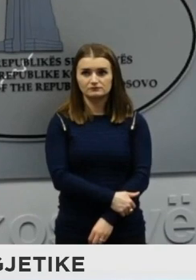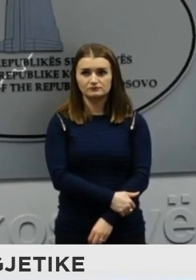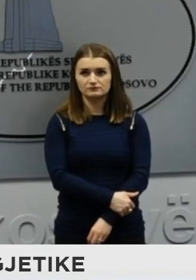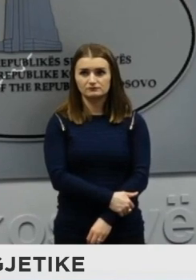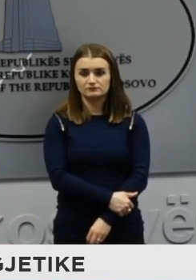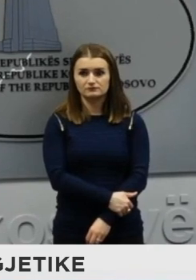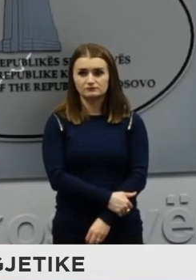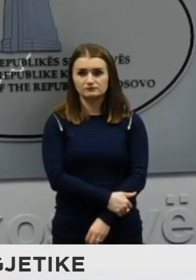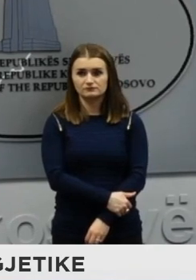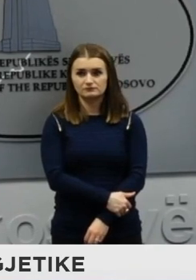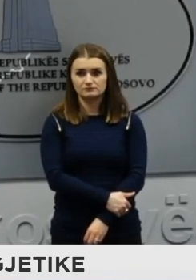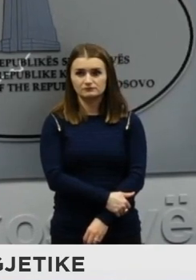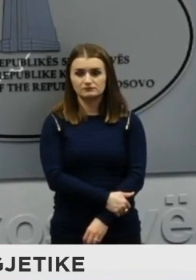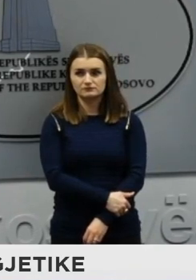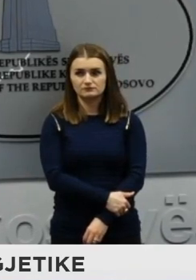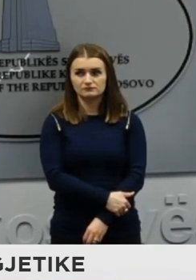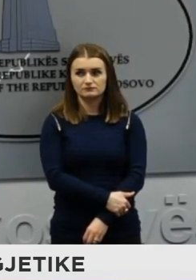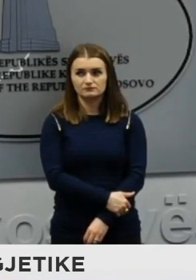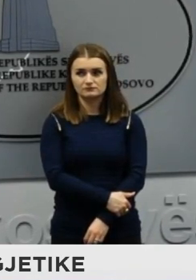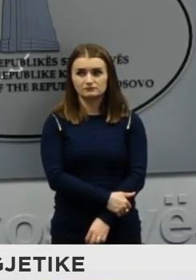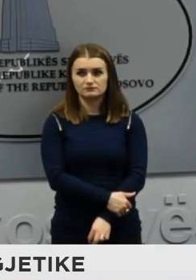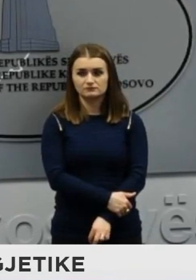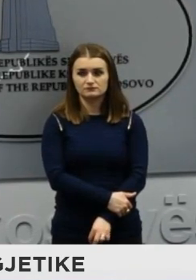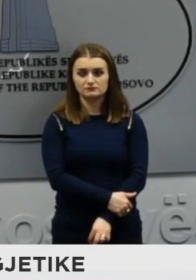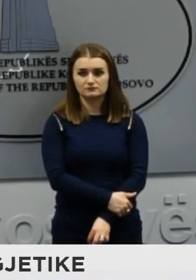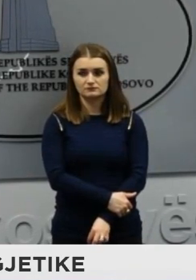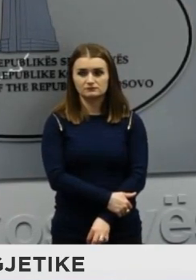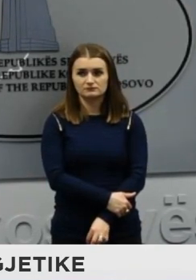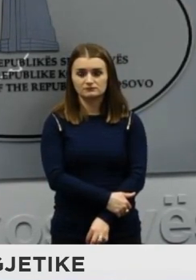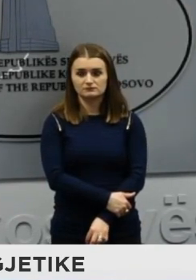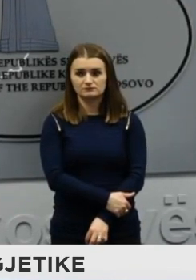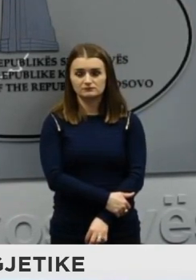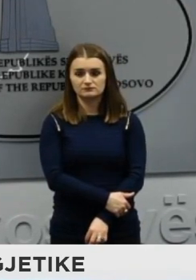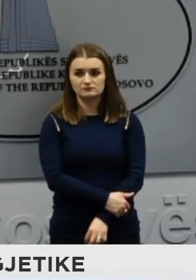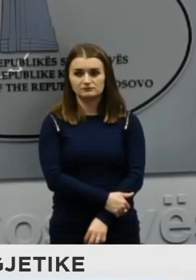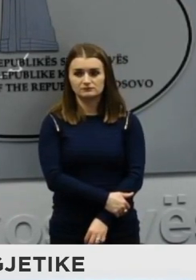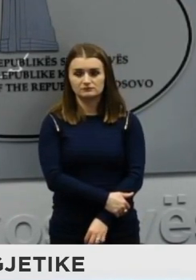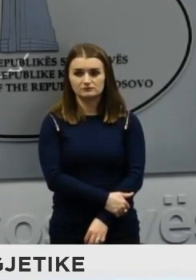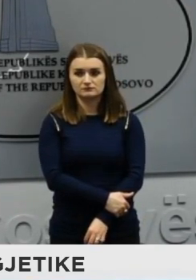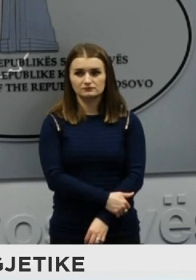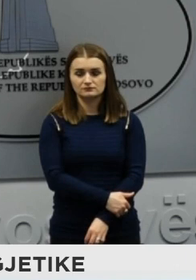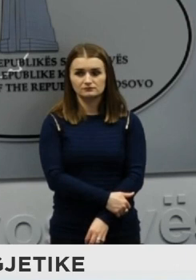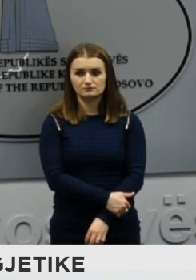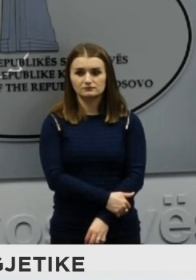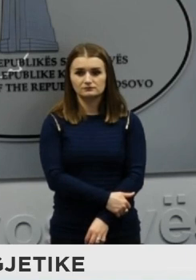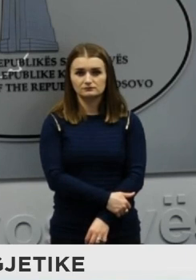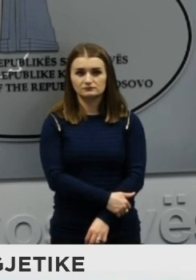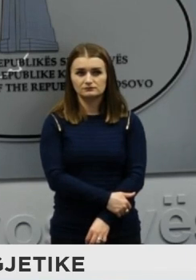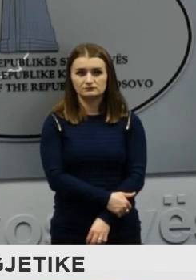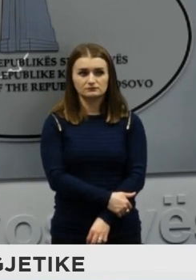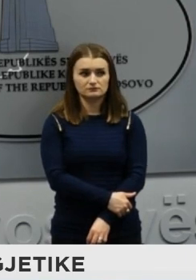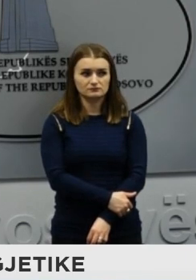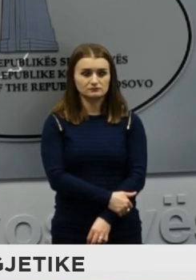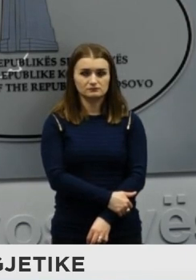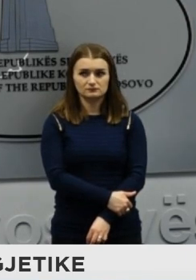Nema nas mnogo, imam nekoliko pitanja, pošto ste bili malo nejasni. Prvo bih htjela pitam gospodu